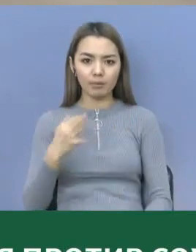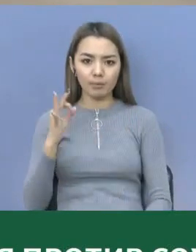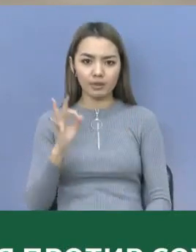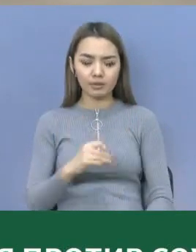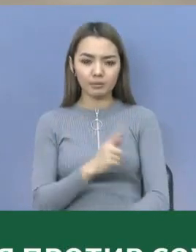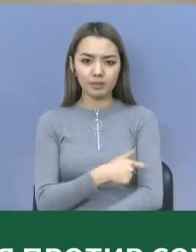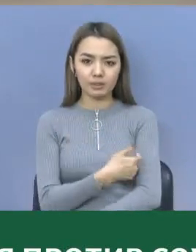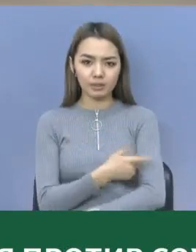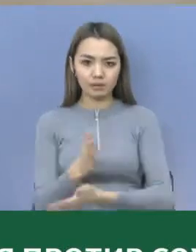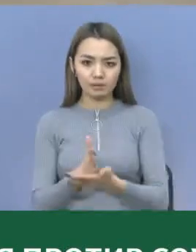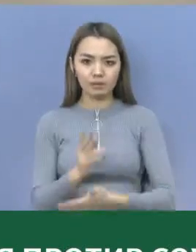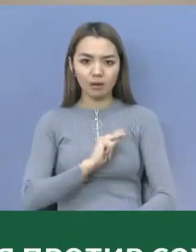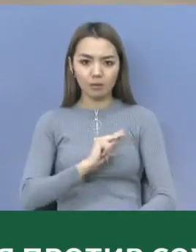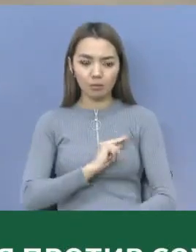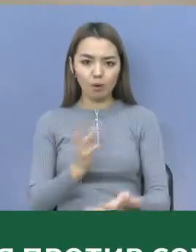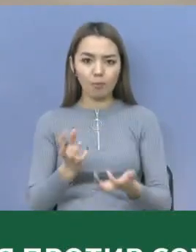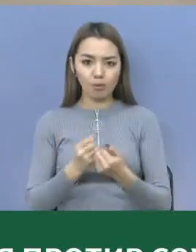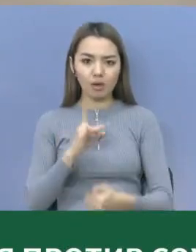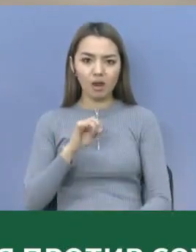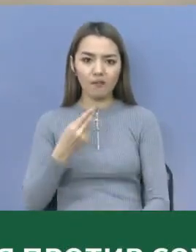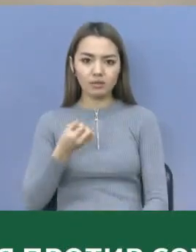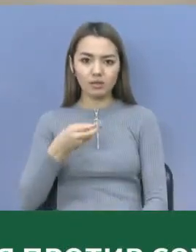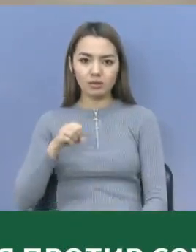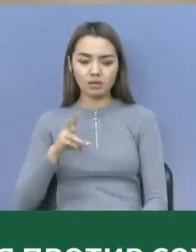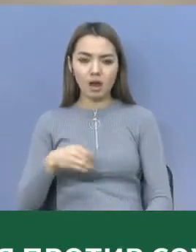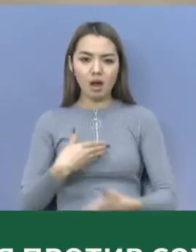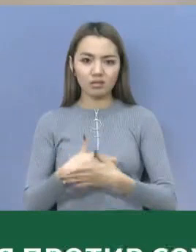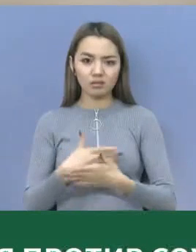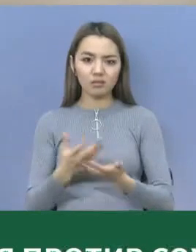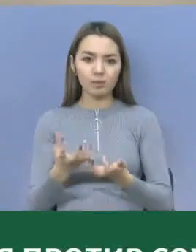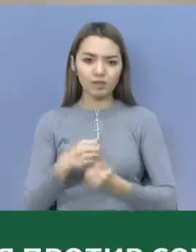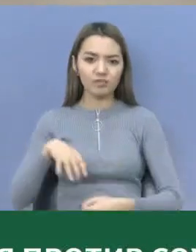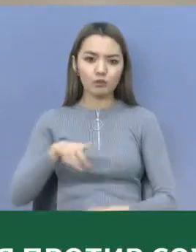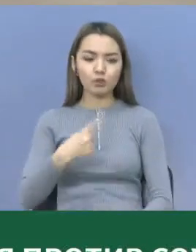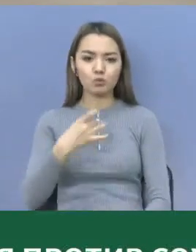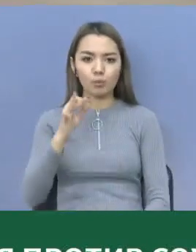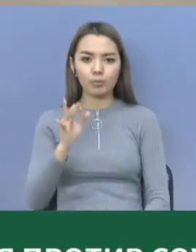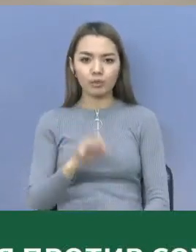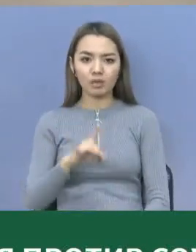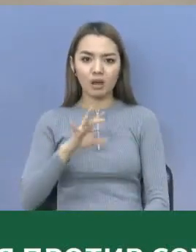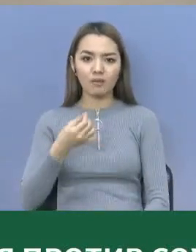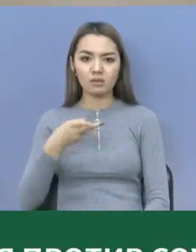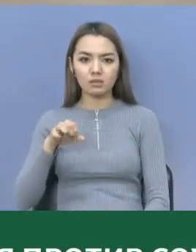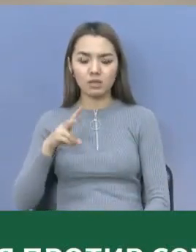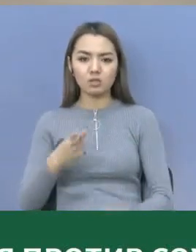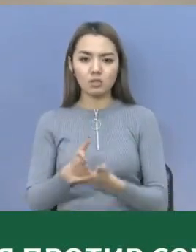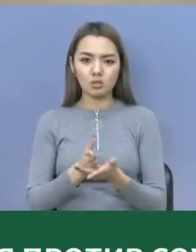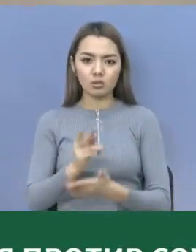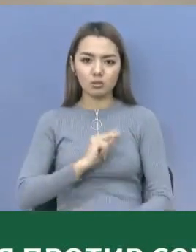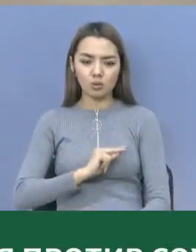75% медицинских работников прошли ревакцинацию. Активно прошли практически 100% ревакцинацию